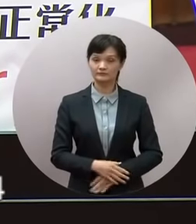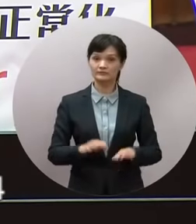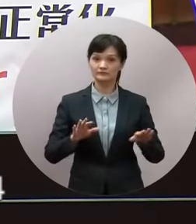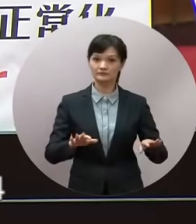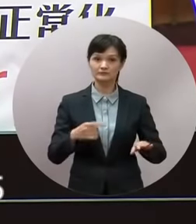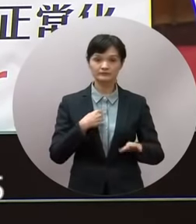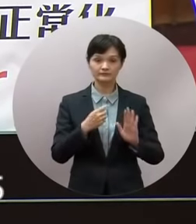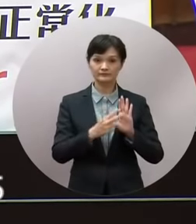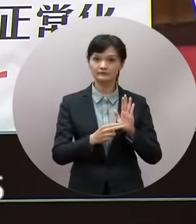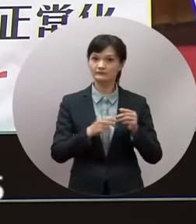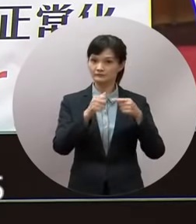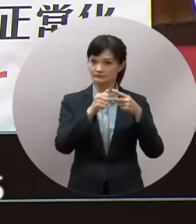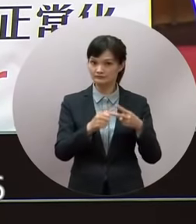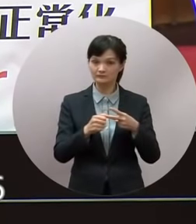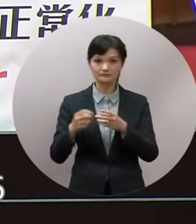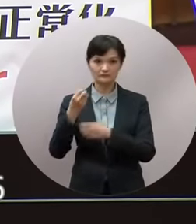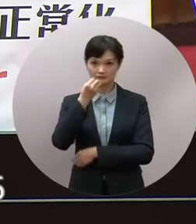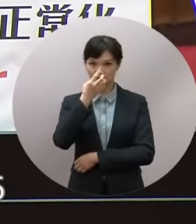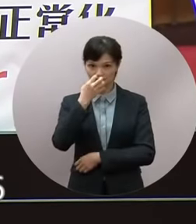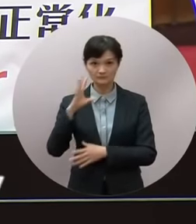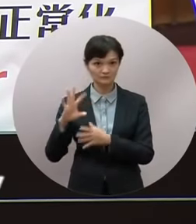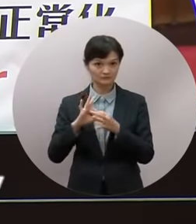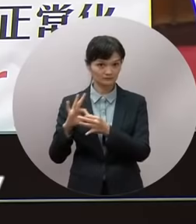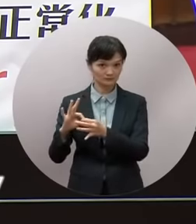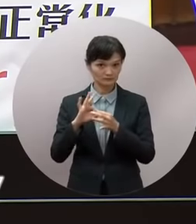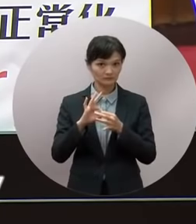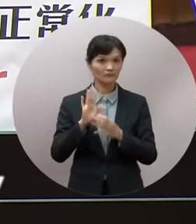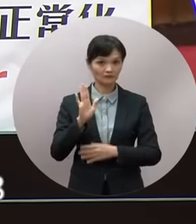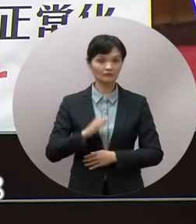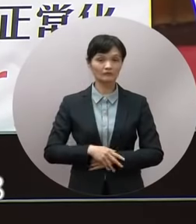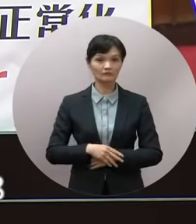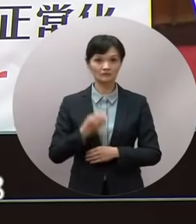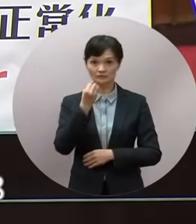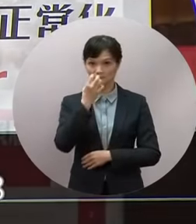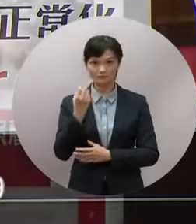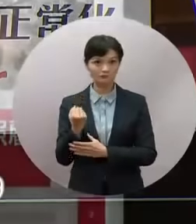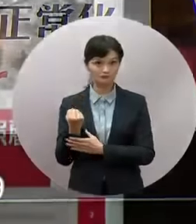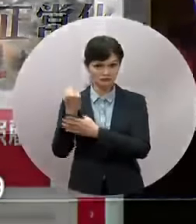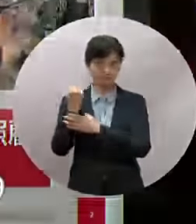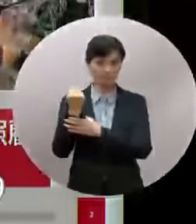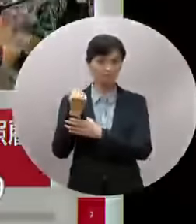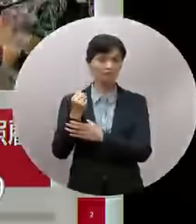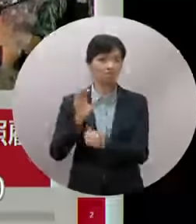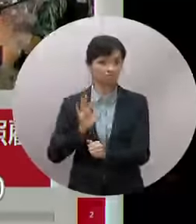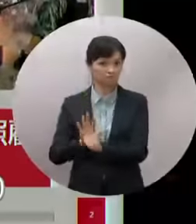我讲的两件事情跟香港都会有关系，挺香港驻港人